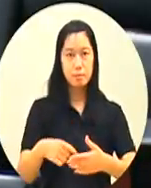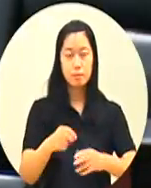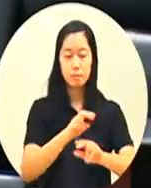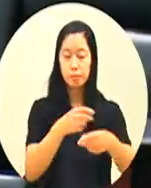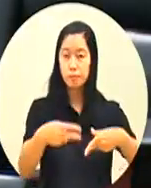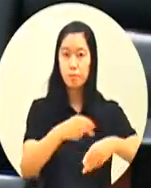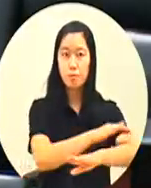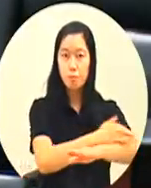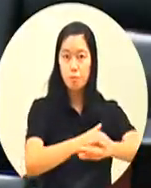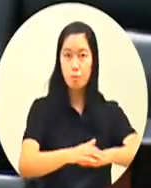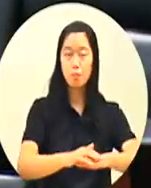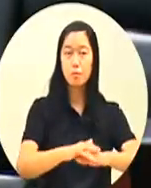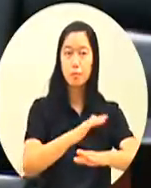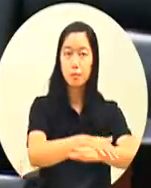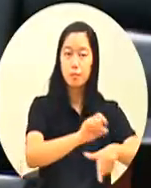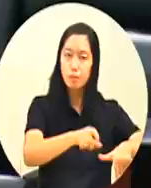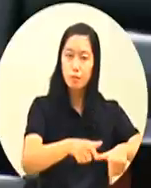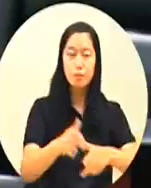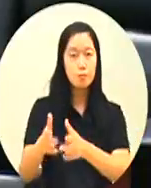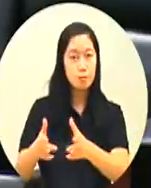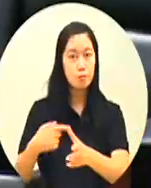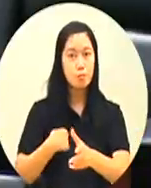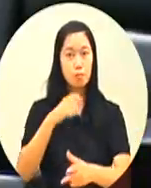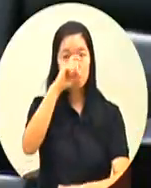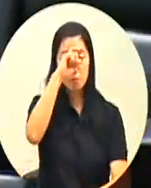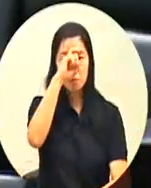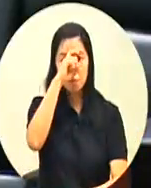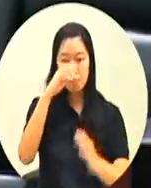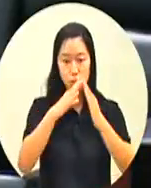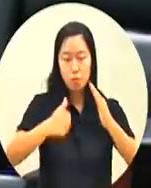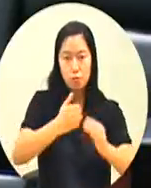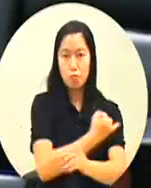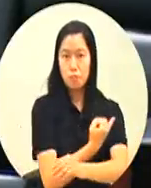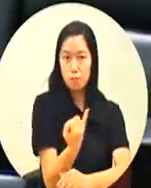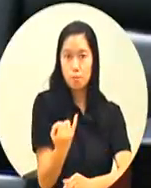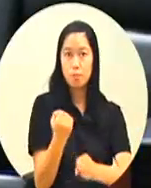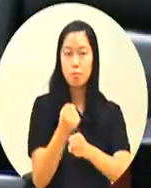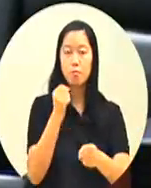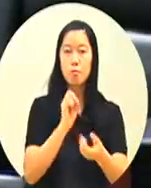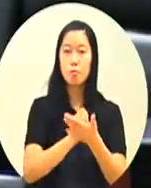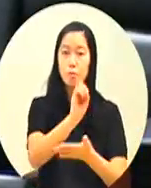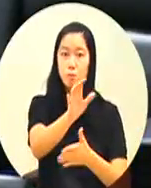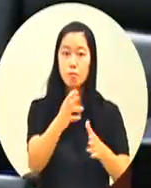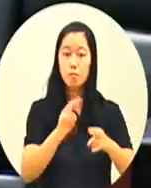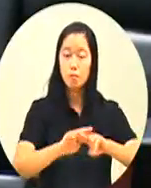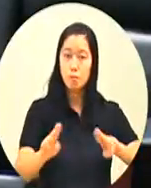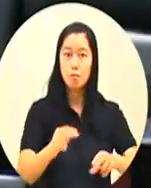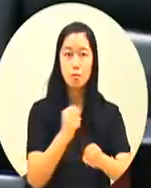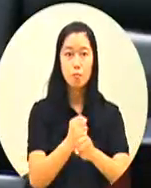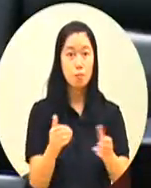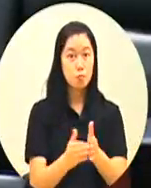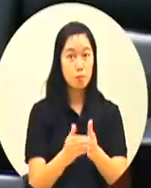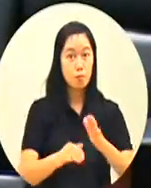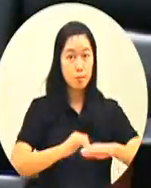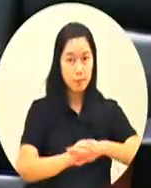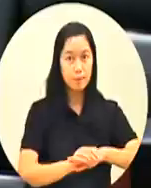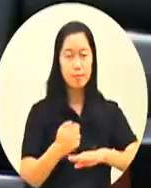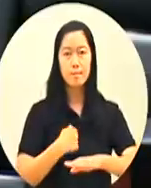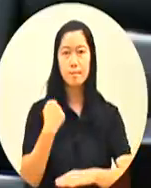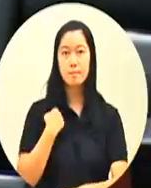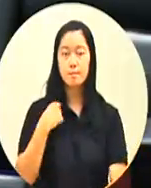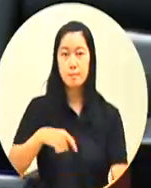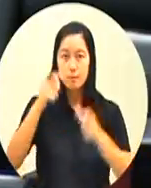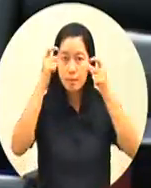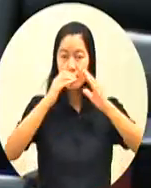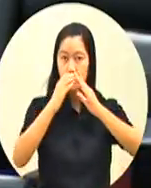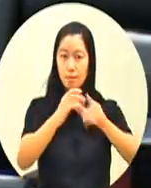区，其实我们期待是在陈局市长这一任内去把它报编完成，来进行实际的工作吼。因为我们也知道，现在整个高